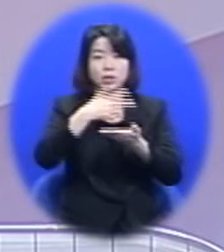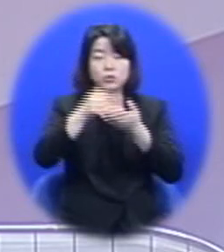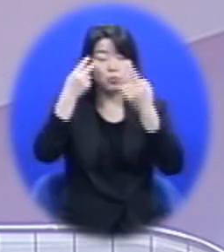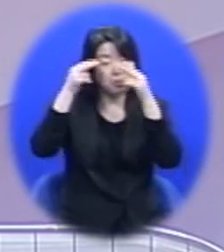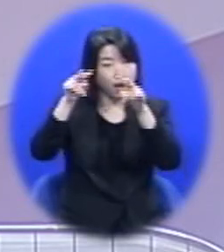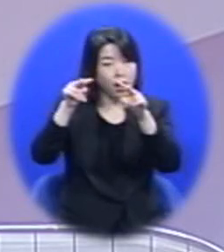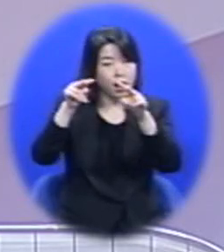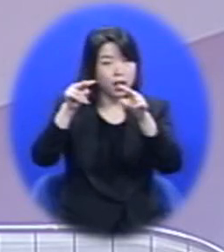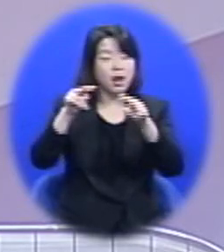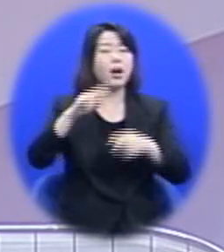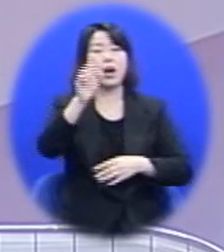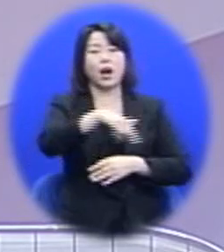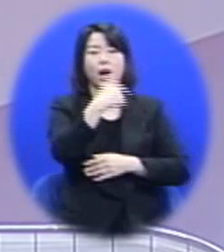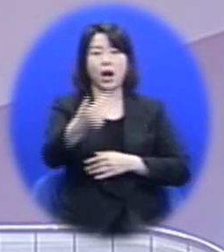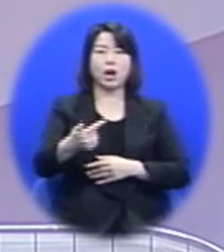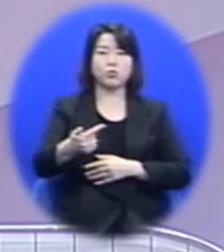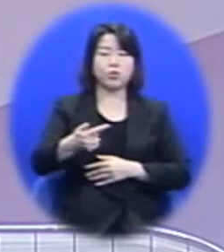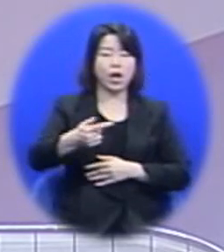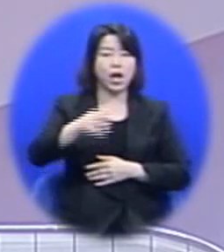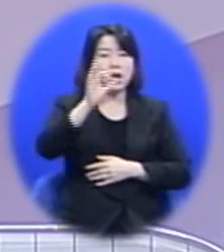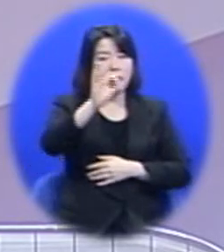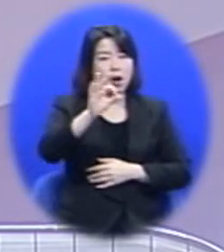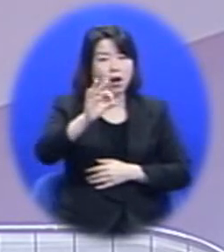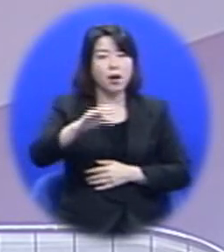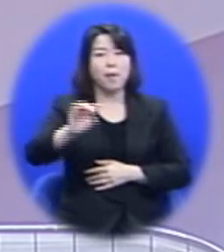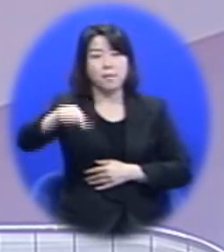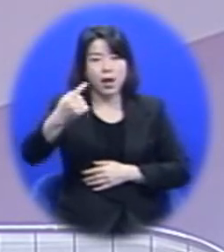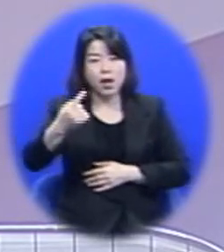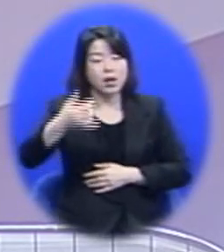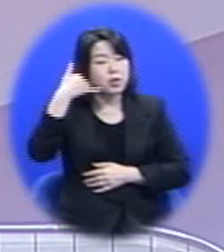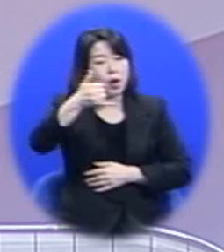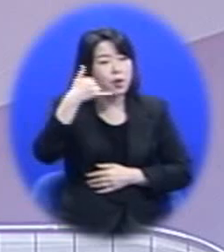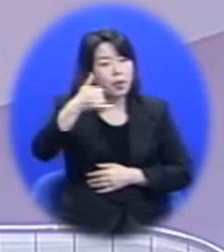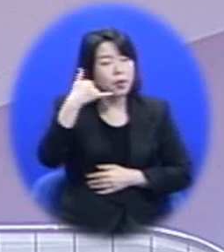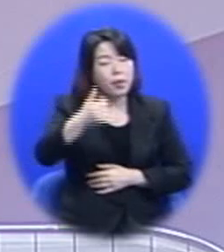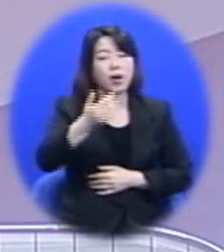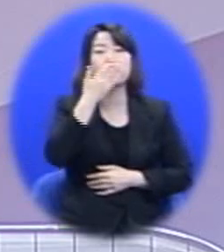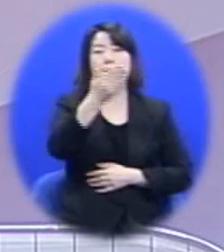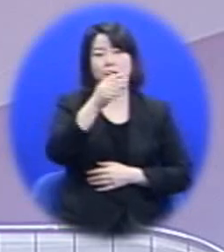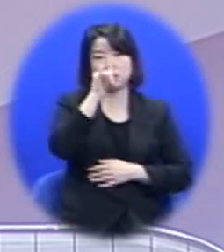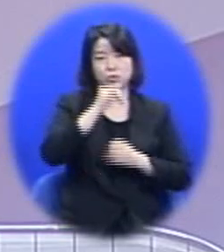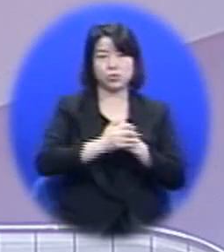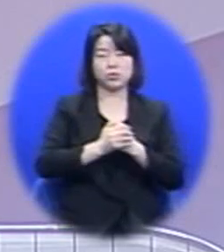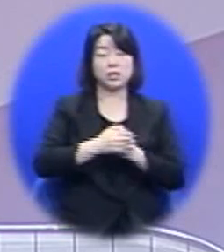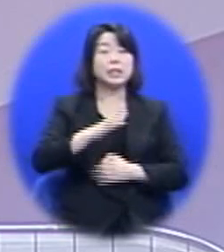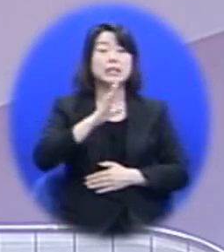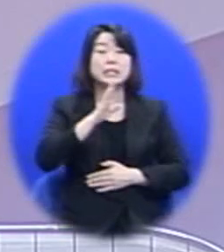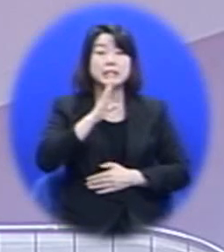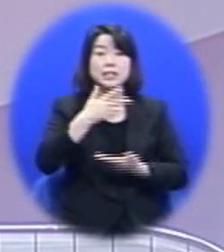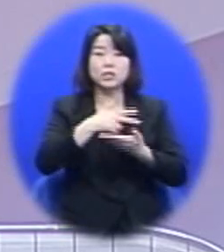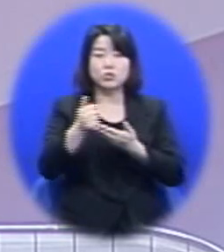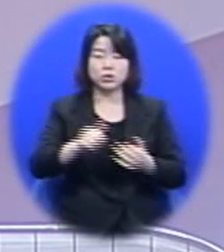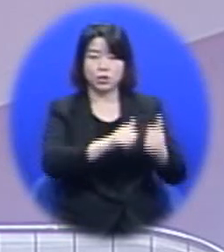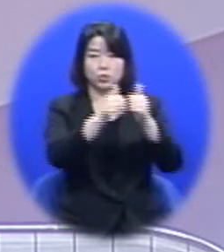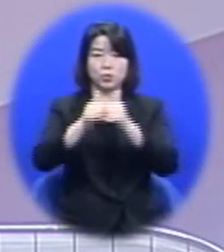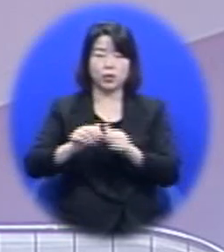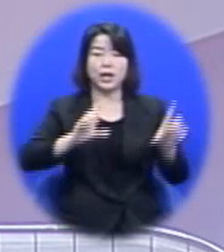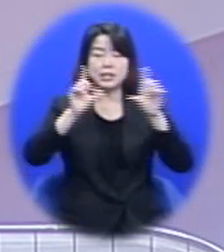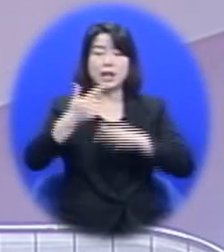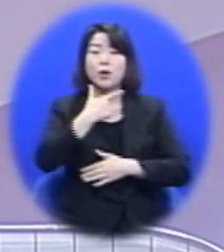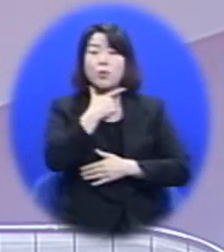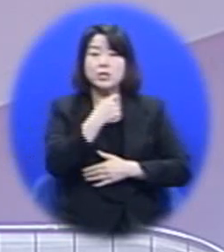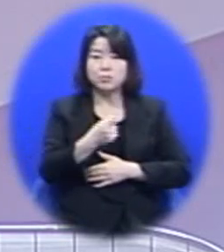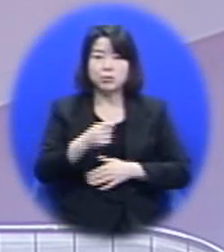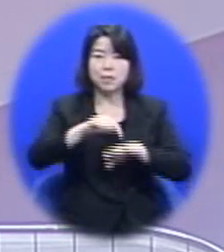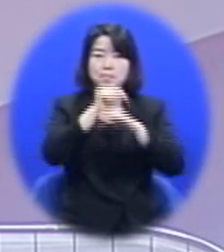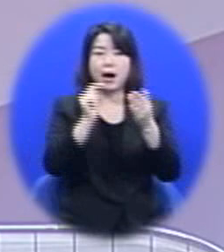바라보았는지 하루에 뭐 10통씩 100통씩 전화 드려볼게요. 진짜 주님과 동행하고 살고 싶은 마음이 있는